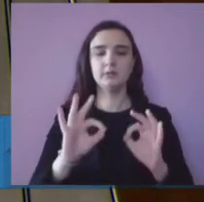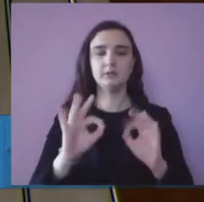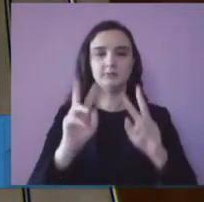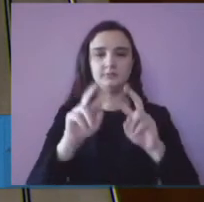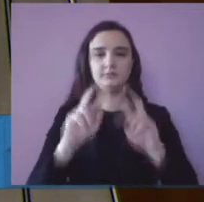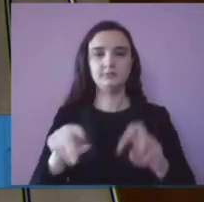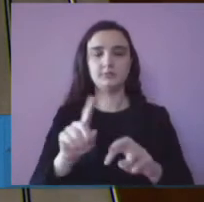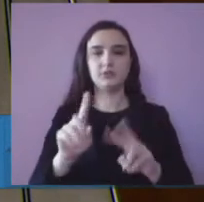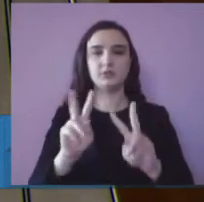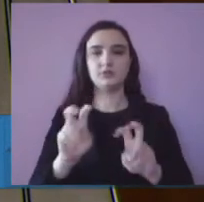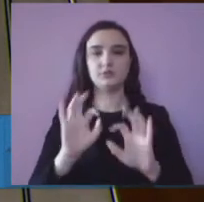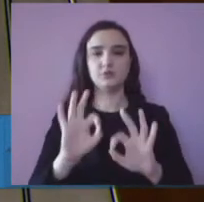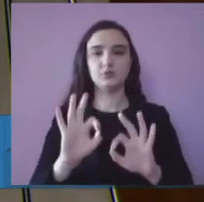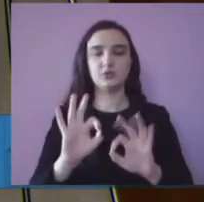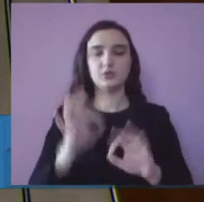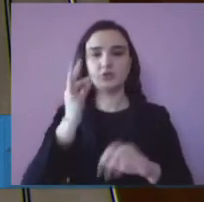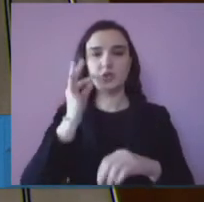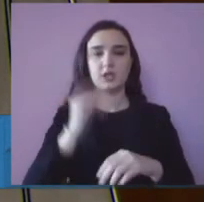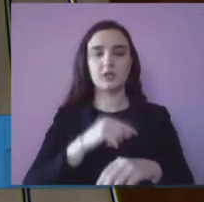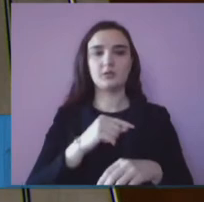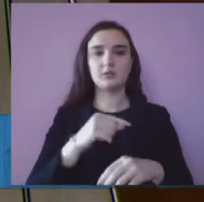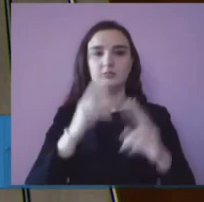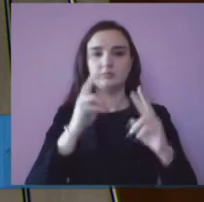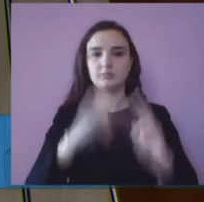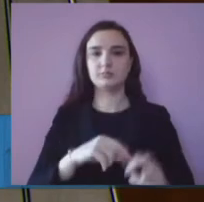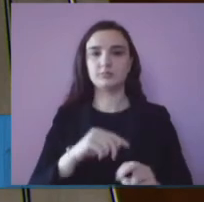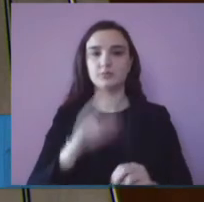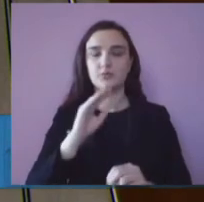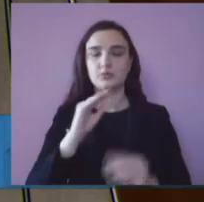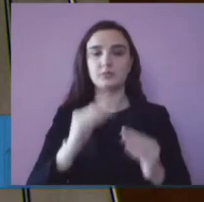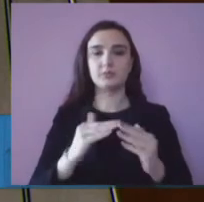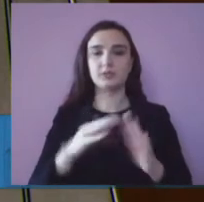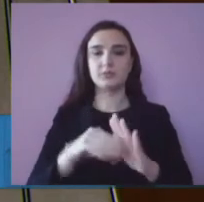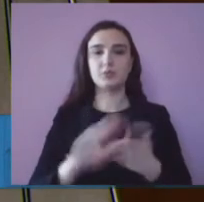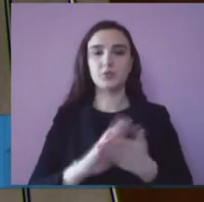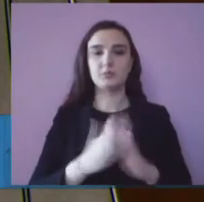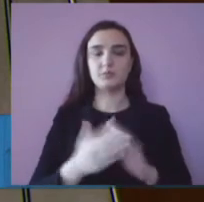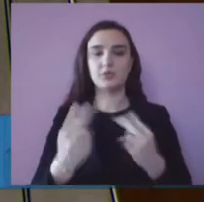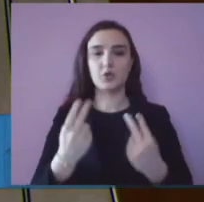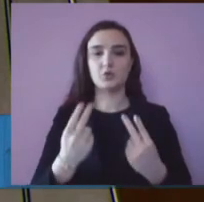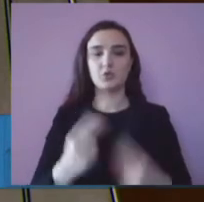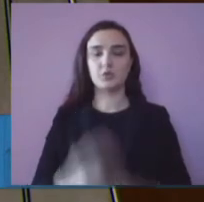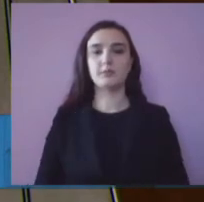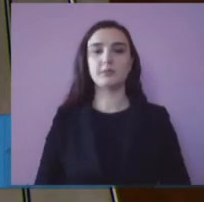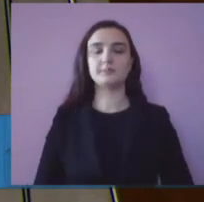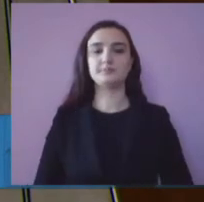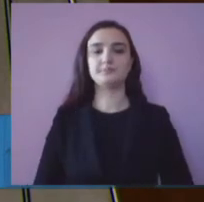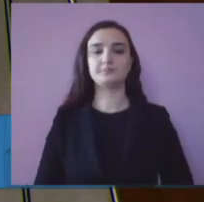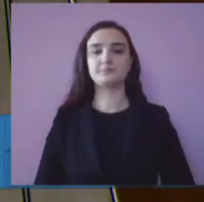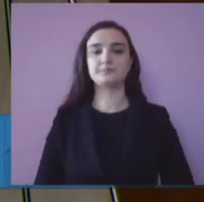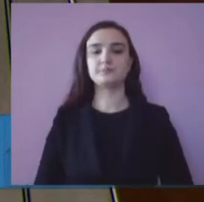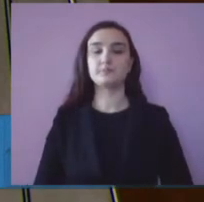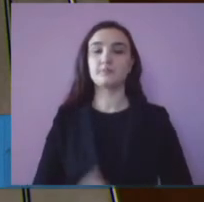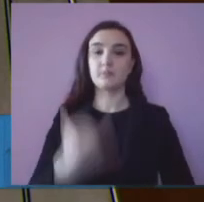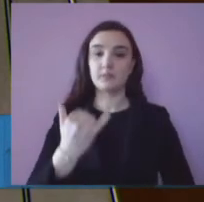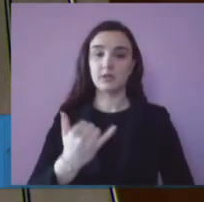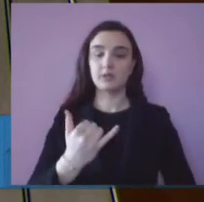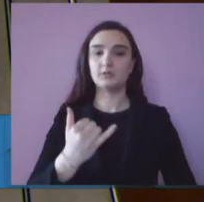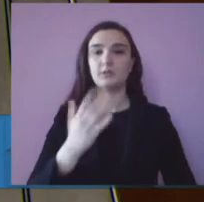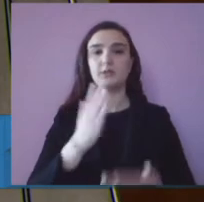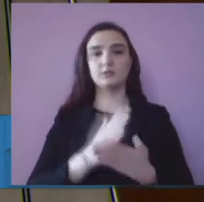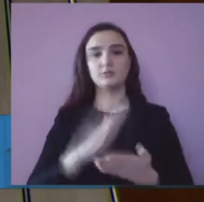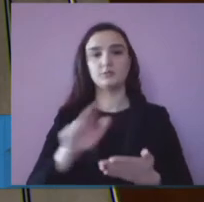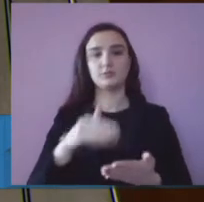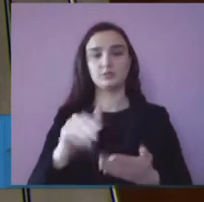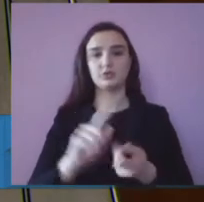სწორად გაზომვა შაქრის მაჩვენებლის, როდესაც ბინის პირობებში აკონტროლებენ და ახლა არის თუ არა